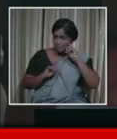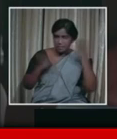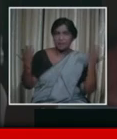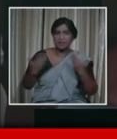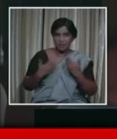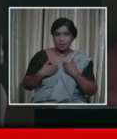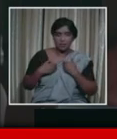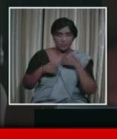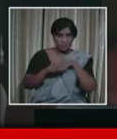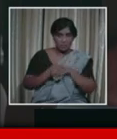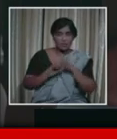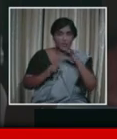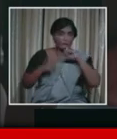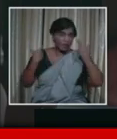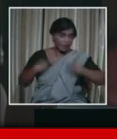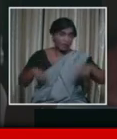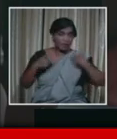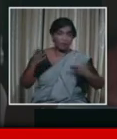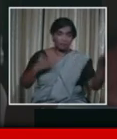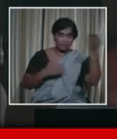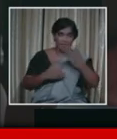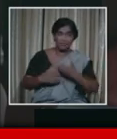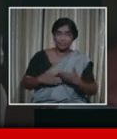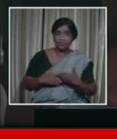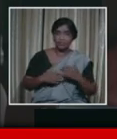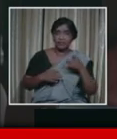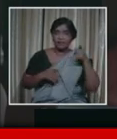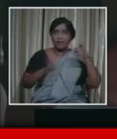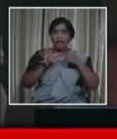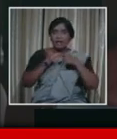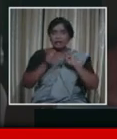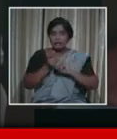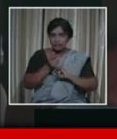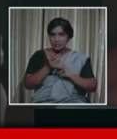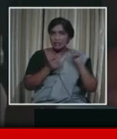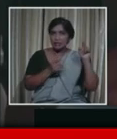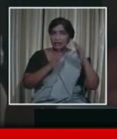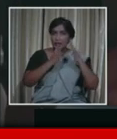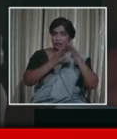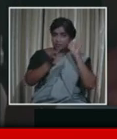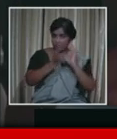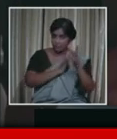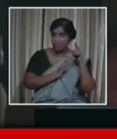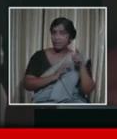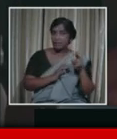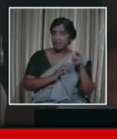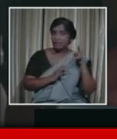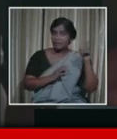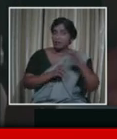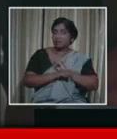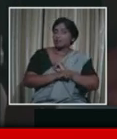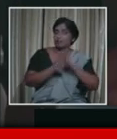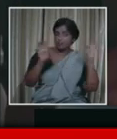mage sestre inna samahara nitik tebaru ara ali sabri mahatmea ge Gaya gini kan nggak kota, ekah syah kerja